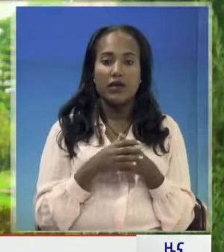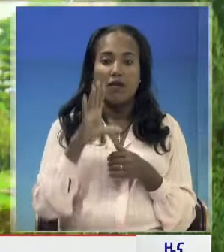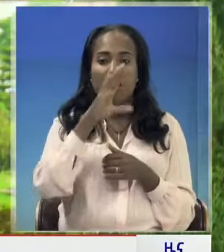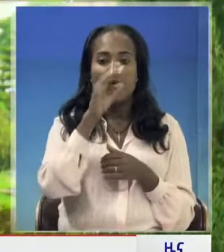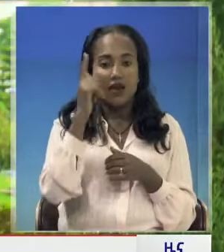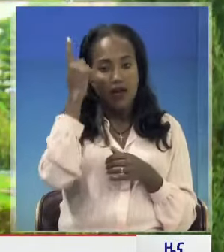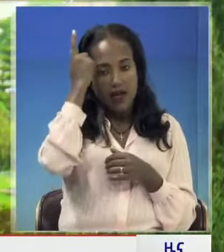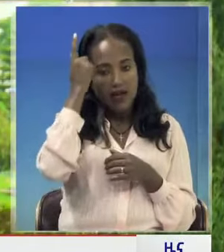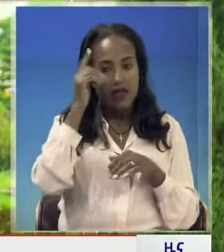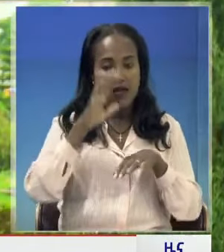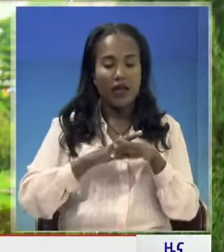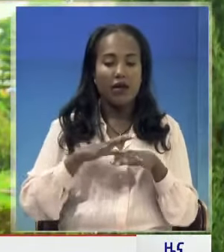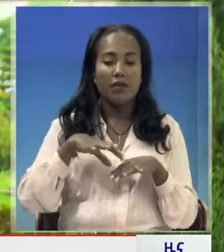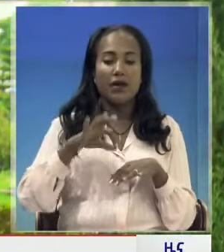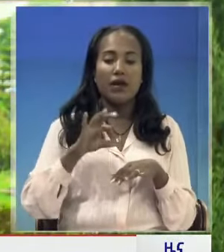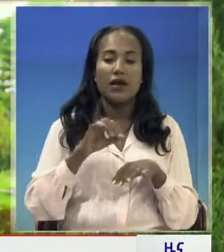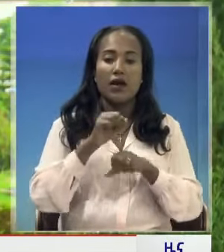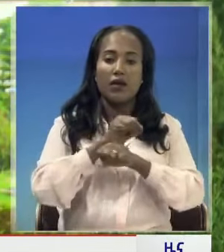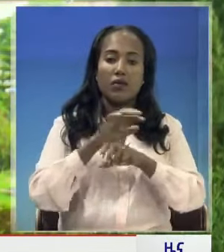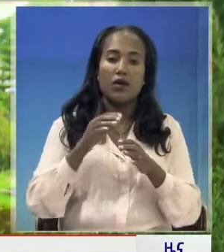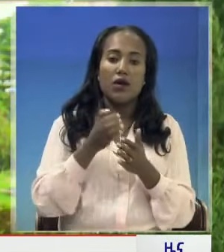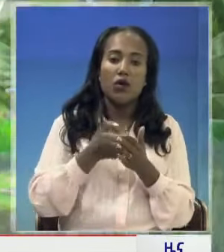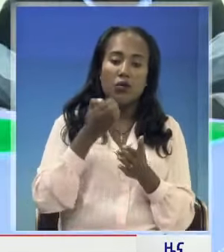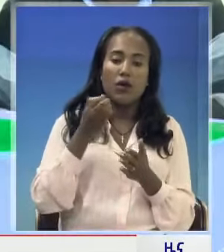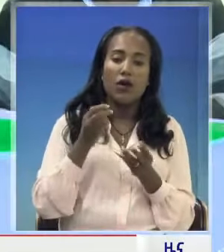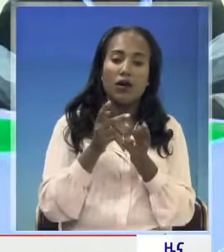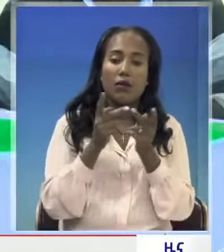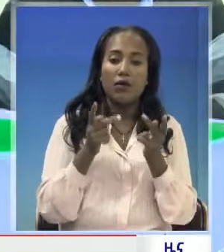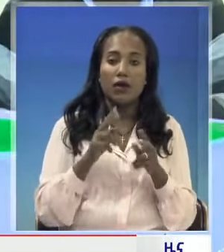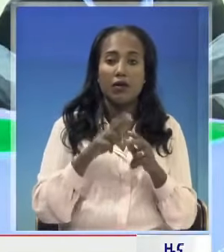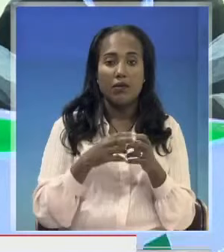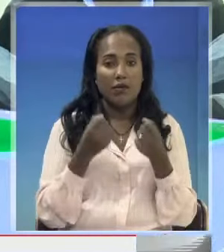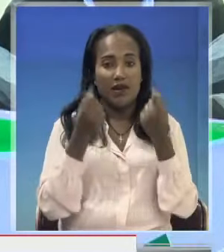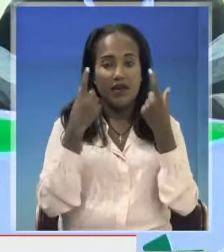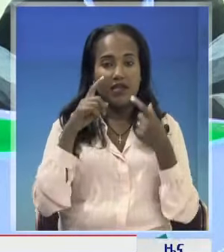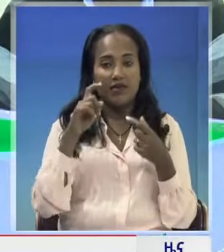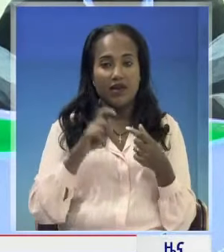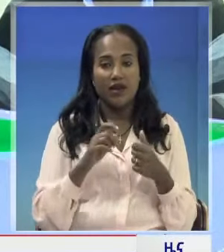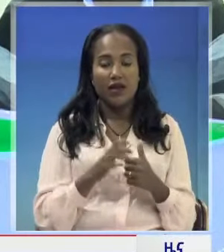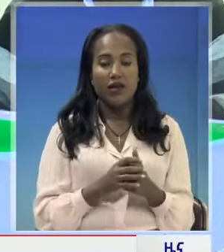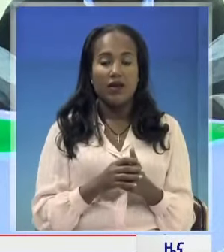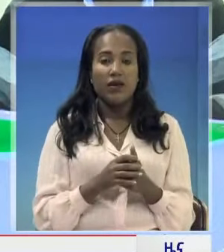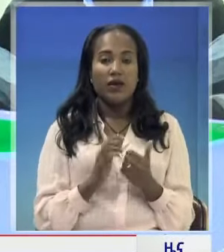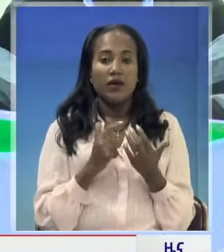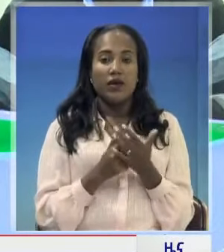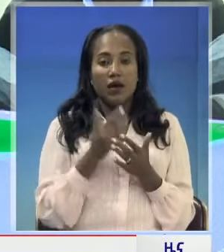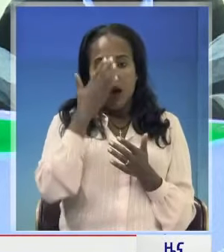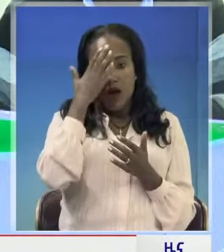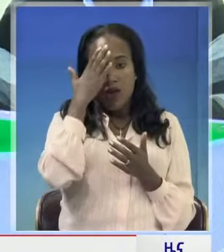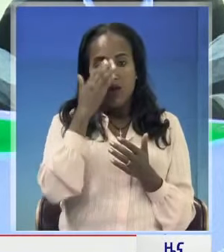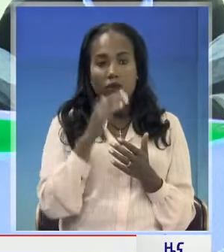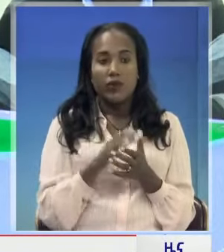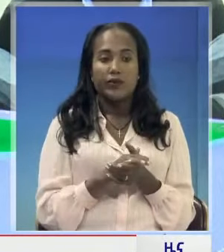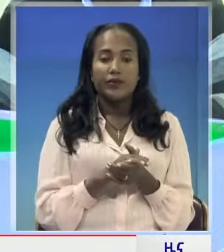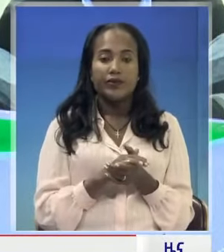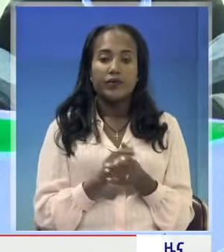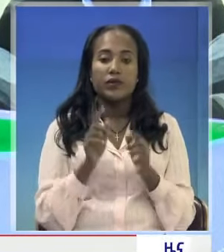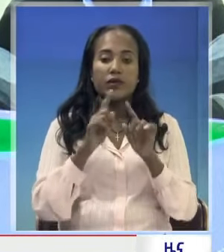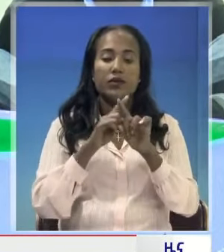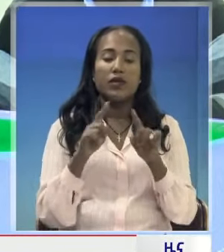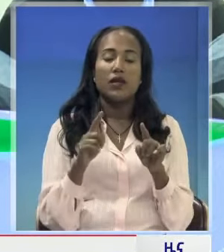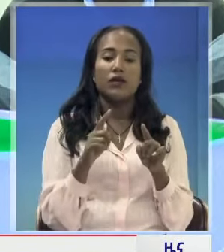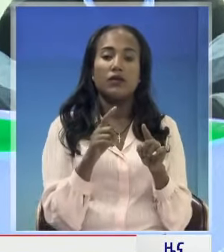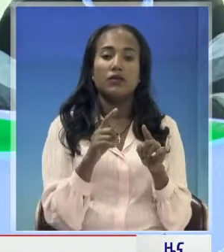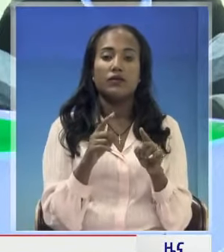ከአፍሪካ ቀንድ ላይ የመገኘታችን ከጂኦ ፖለቲካ ከጂኦ ኢኮኖሚ ጋር ያለውን ግንኙነት በአግባቡ መረዳት ይፈልጋል። ይህንን አውቆ